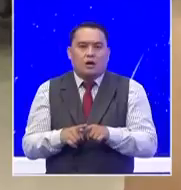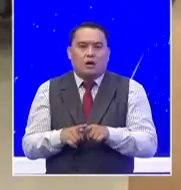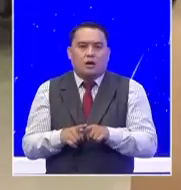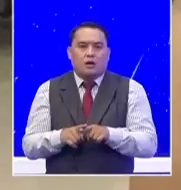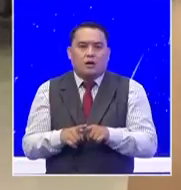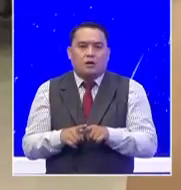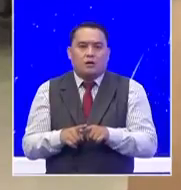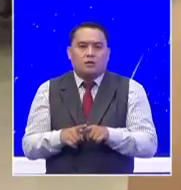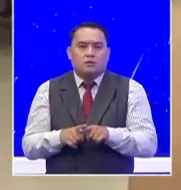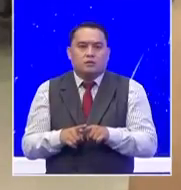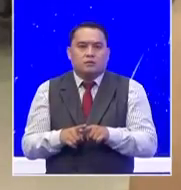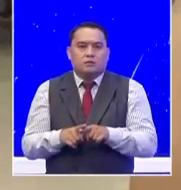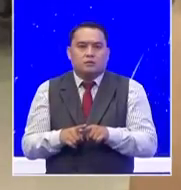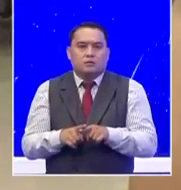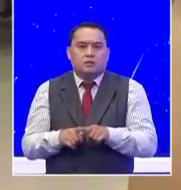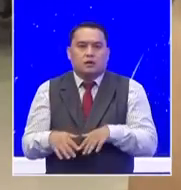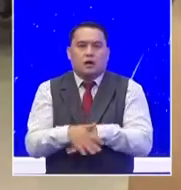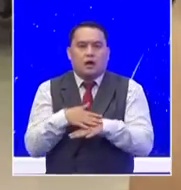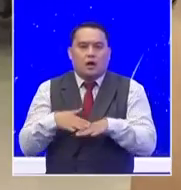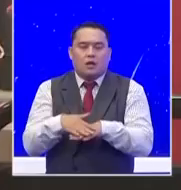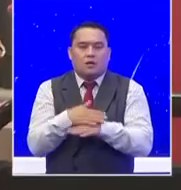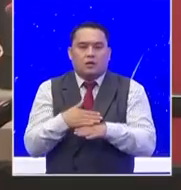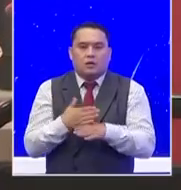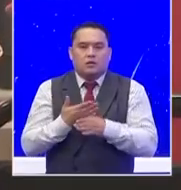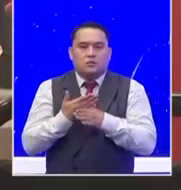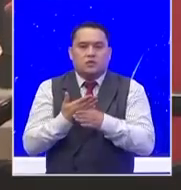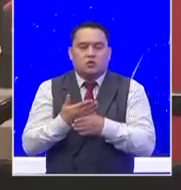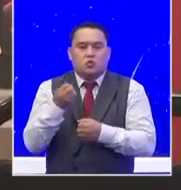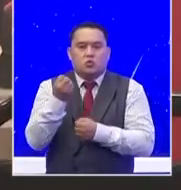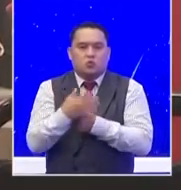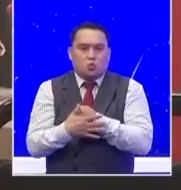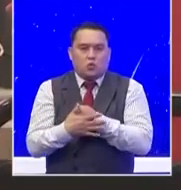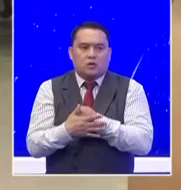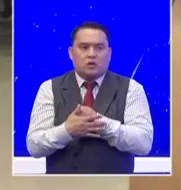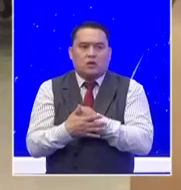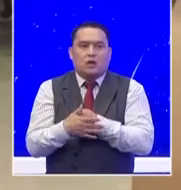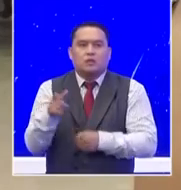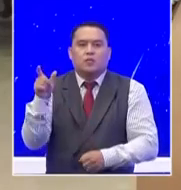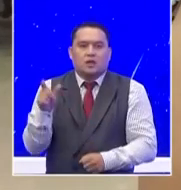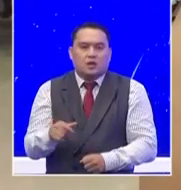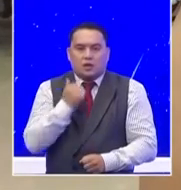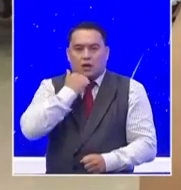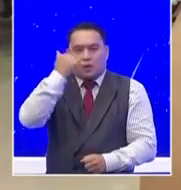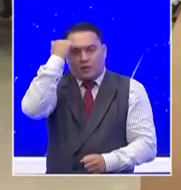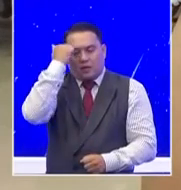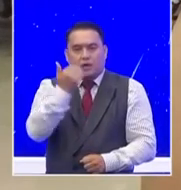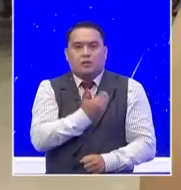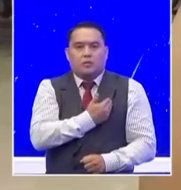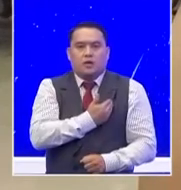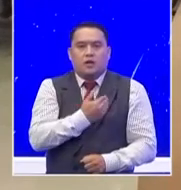осы халыққа қызмет көрсету орталығының қызметкерлеріне рахметімді айтқым